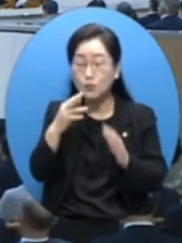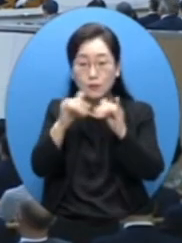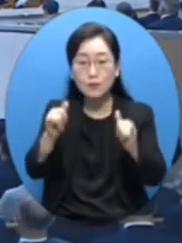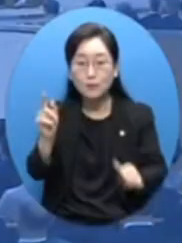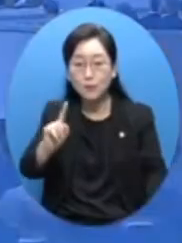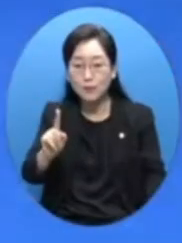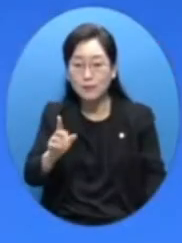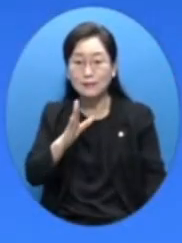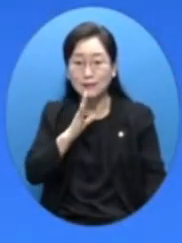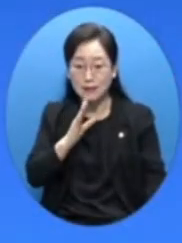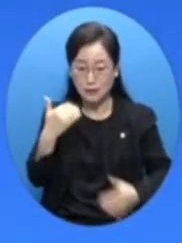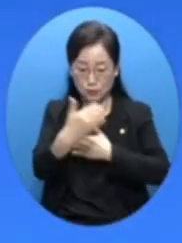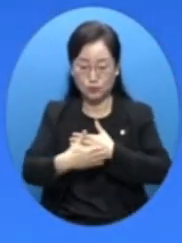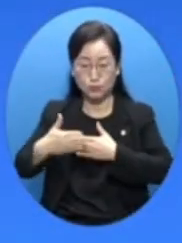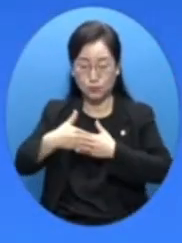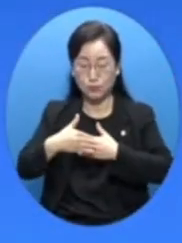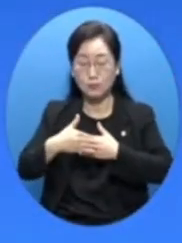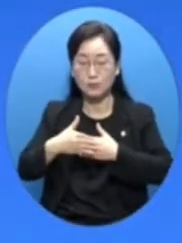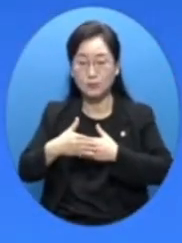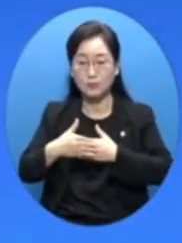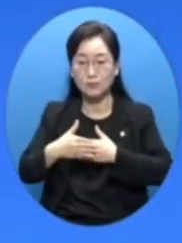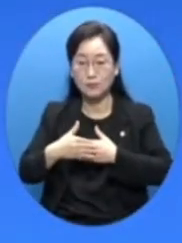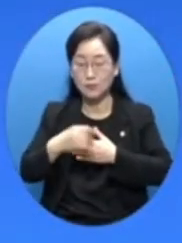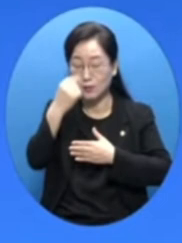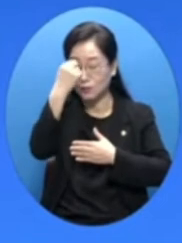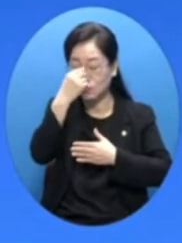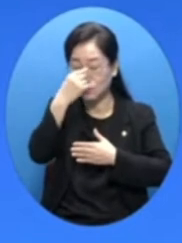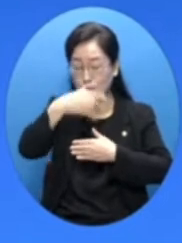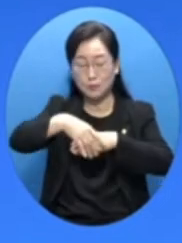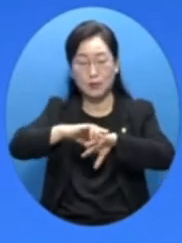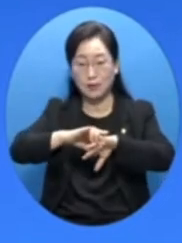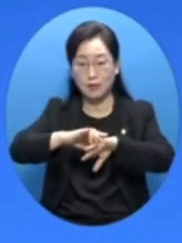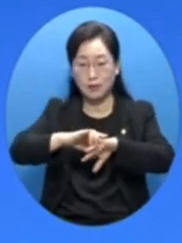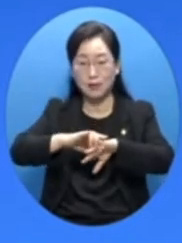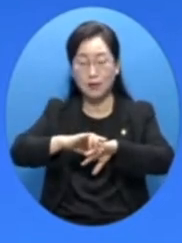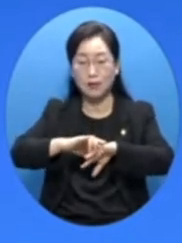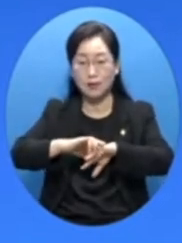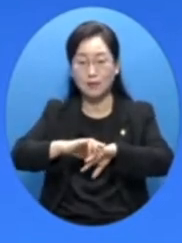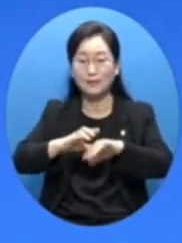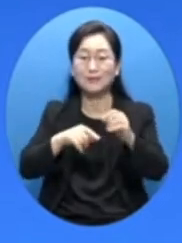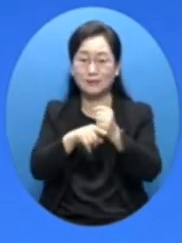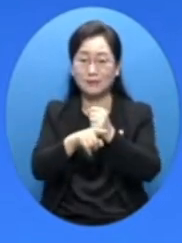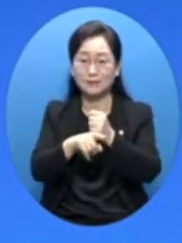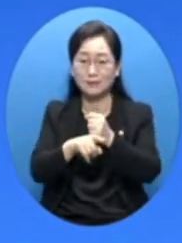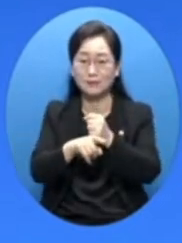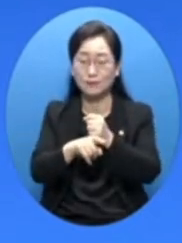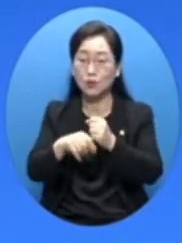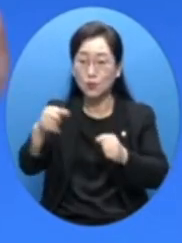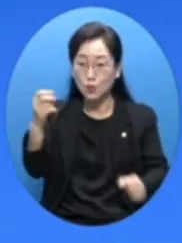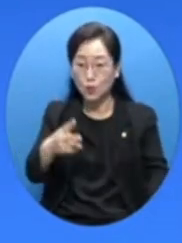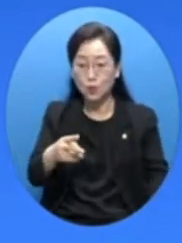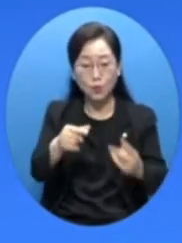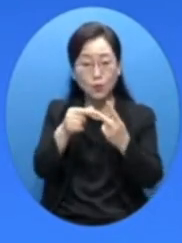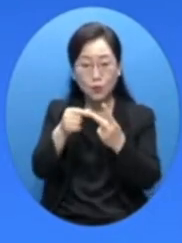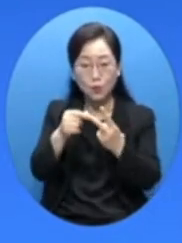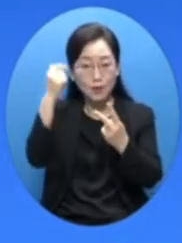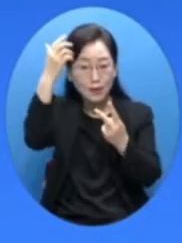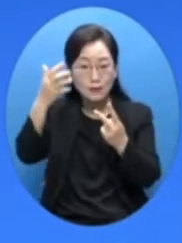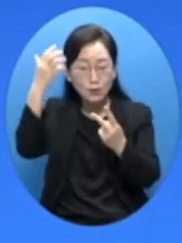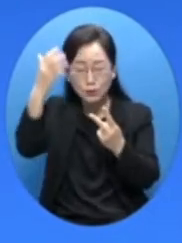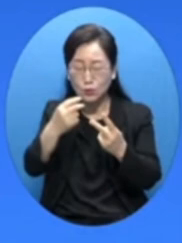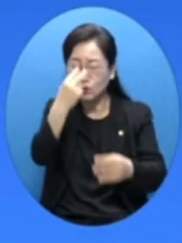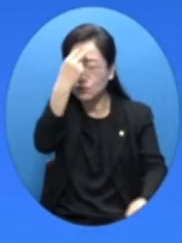것은 실제로 육체적으로 눈이 멀어서 앞을 보지 못하는 맹인을 말합니다. 나아가서 영적으로 눈먼